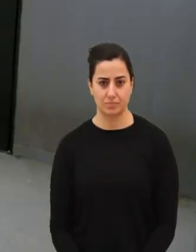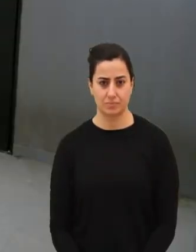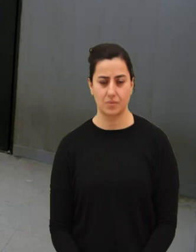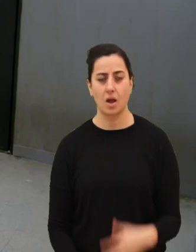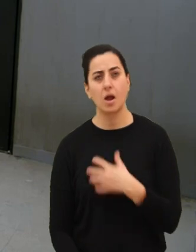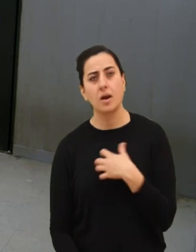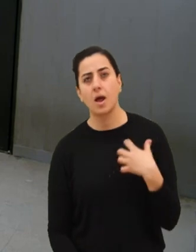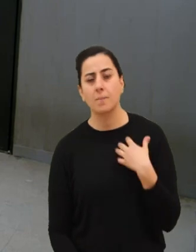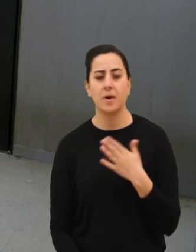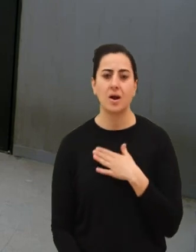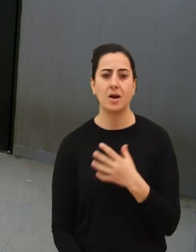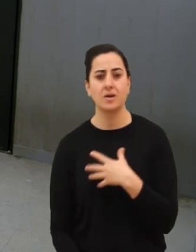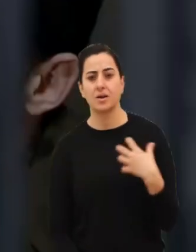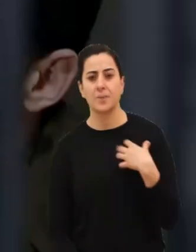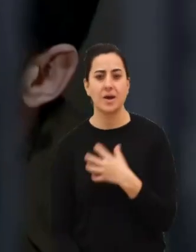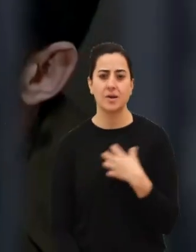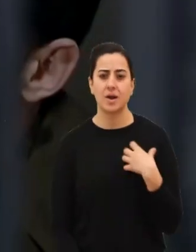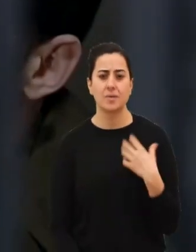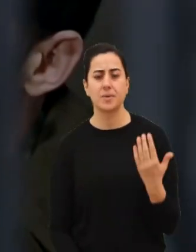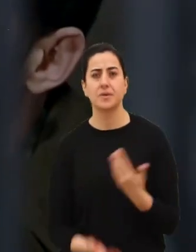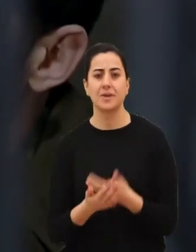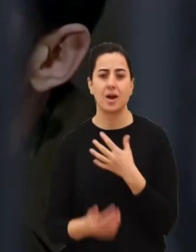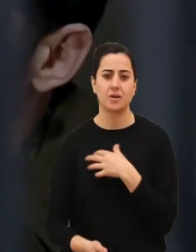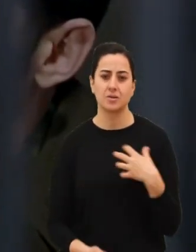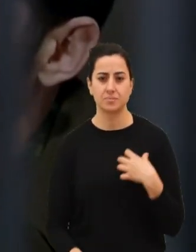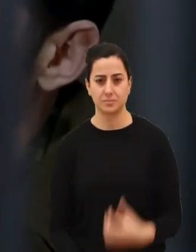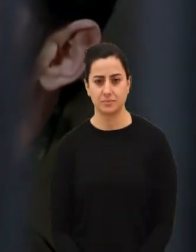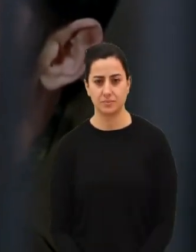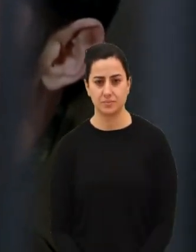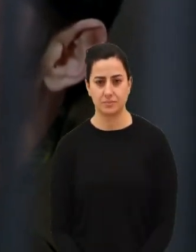Ahaman aman aman aman aman aman.